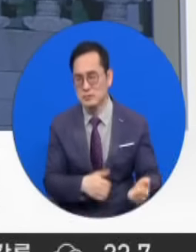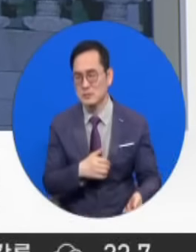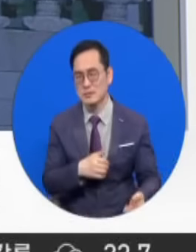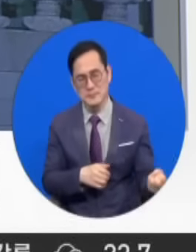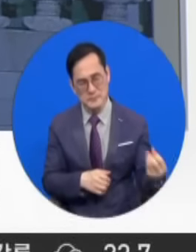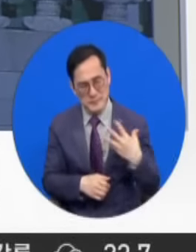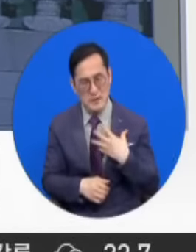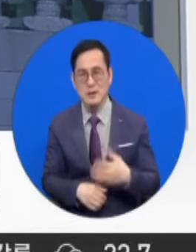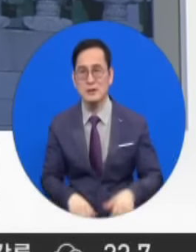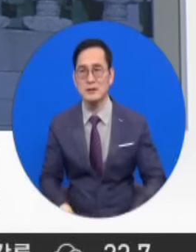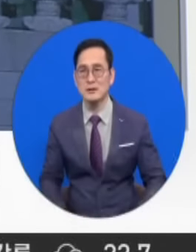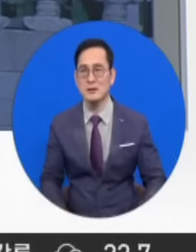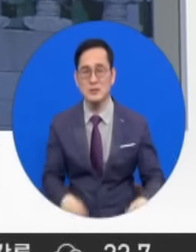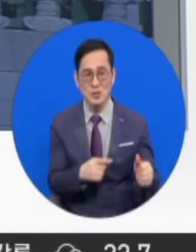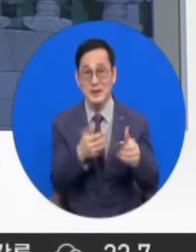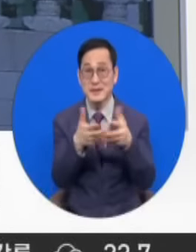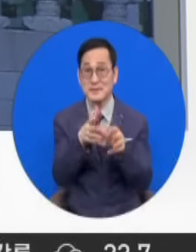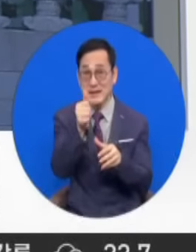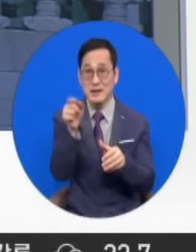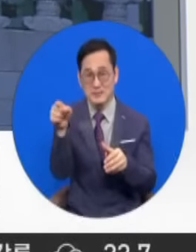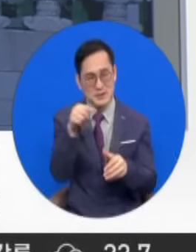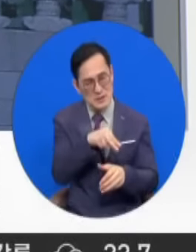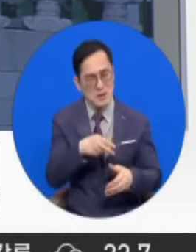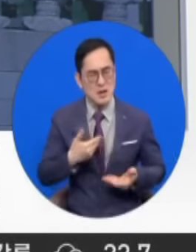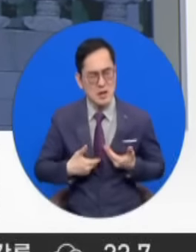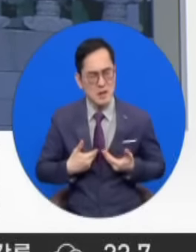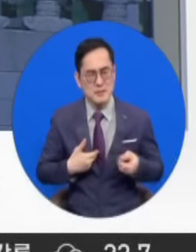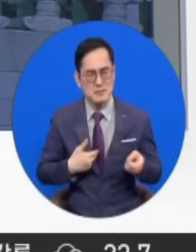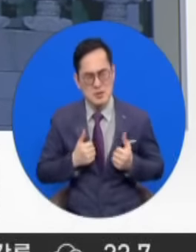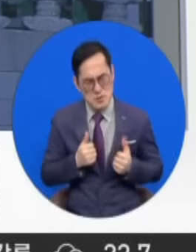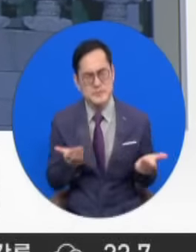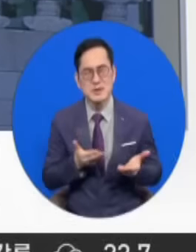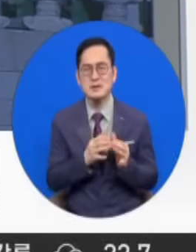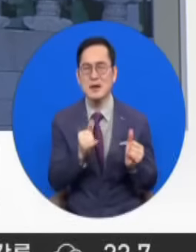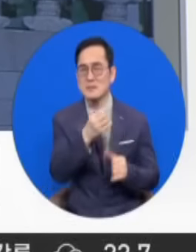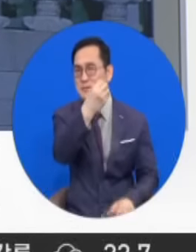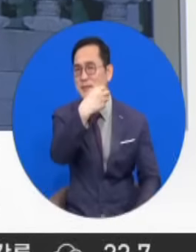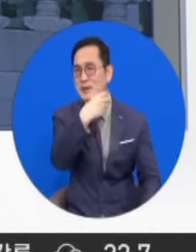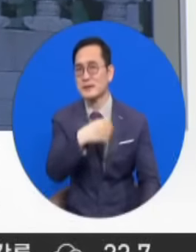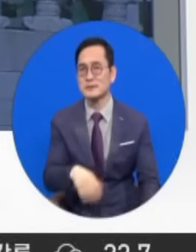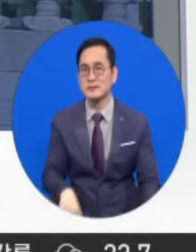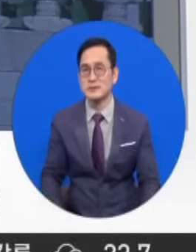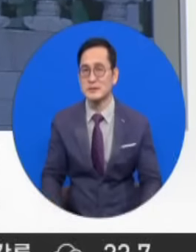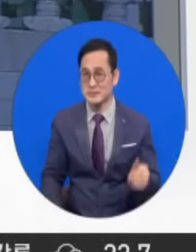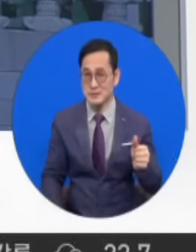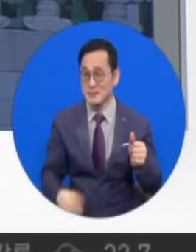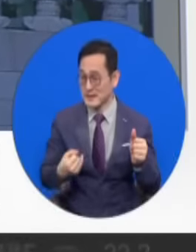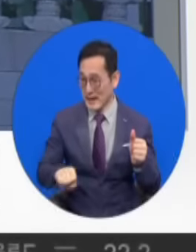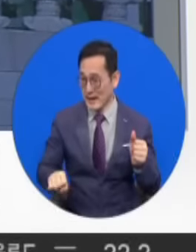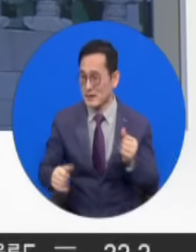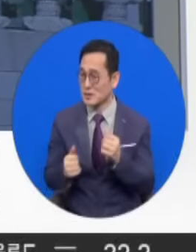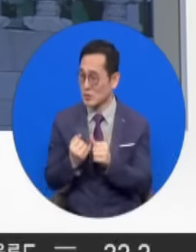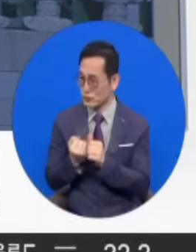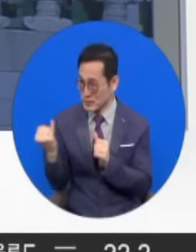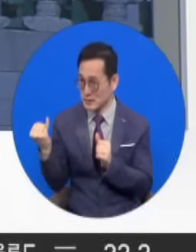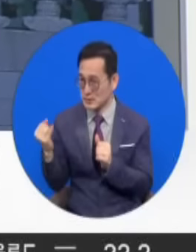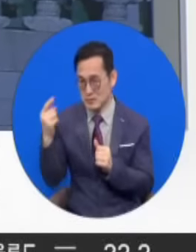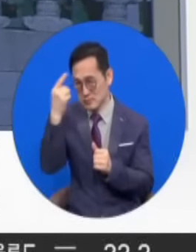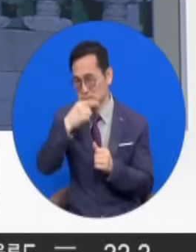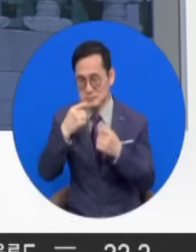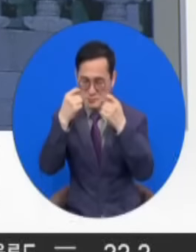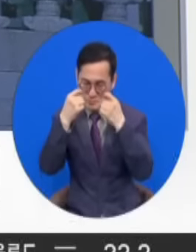부서의 팀장님이었다라며 안타까워했다. 사고 소식을 듣고 장례식장을 찾은 김 사무관의 딸과 부인은 슬픈